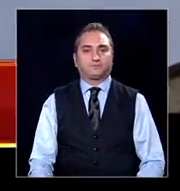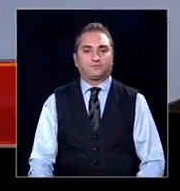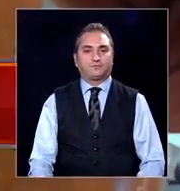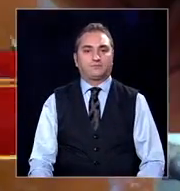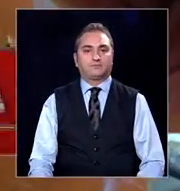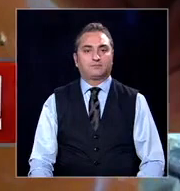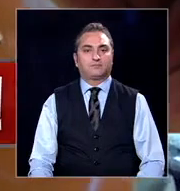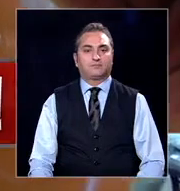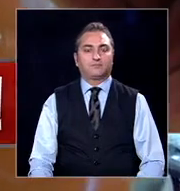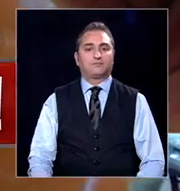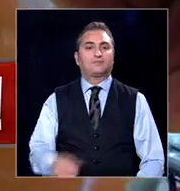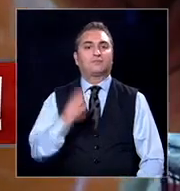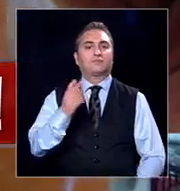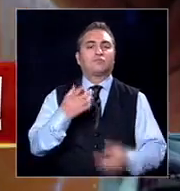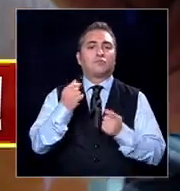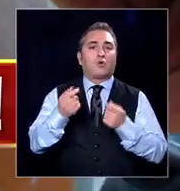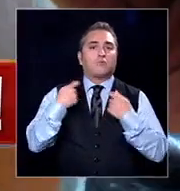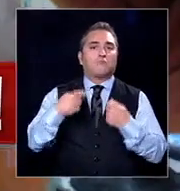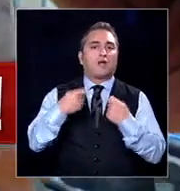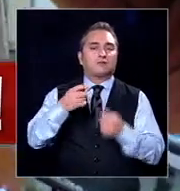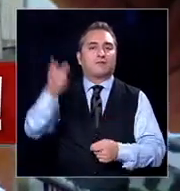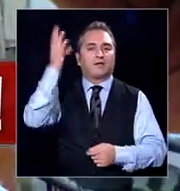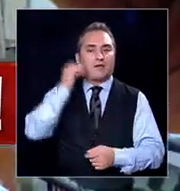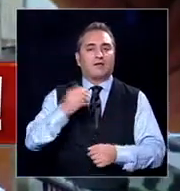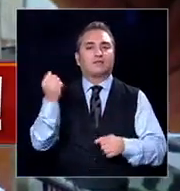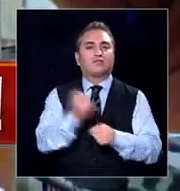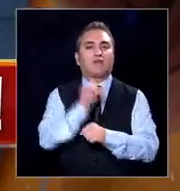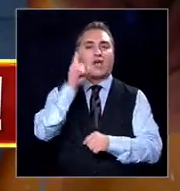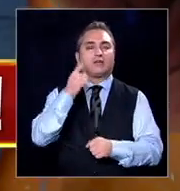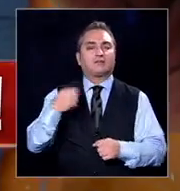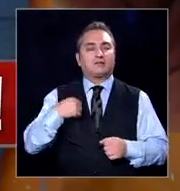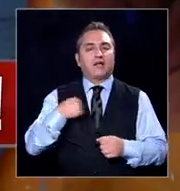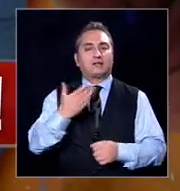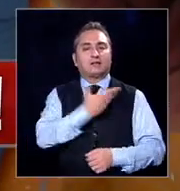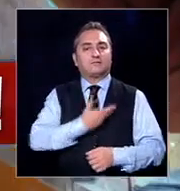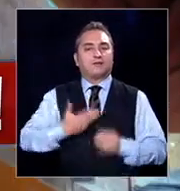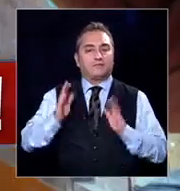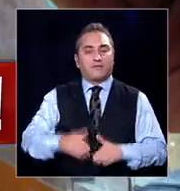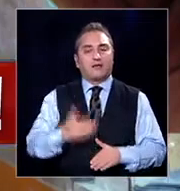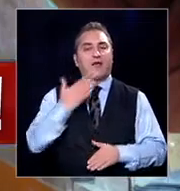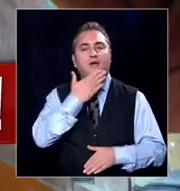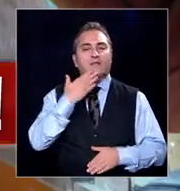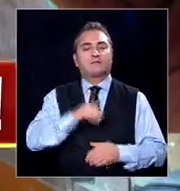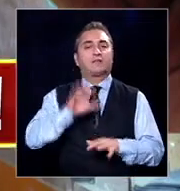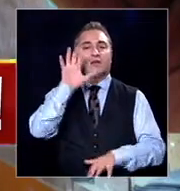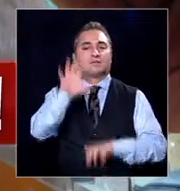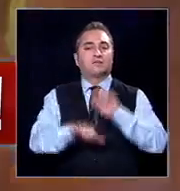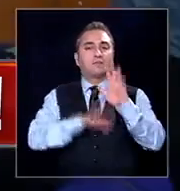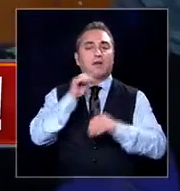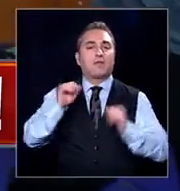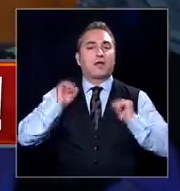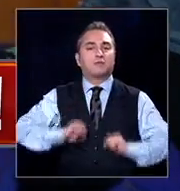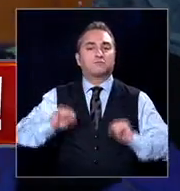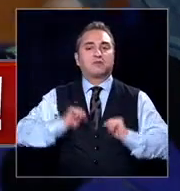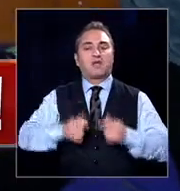kurmak gerekiyor. Bu da çok maliyetli gelince dağcılığa olan ilgisini avantaja çevirdi. Tırmanma eğitimlerine başladı.